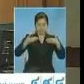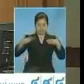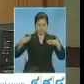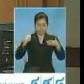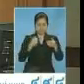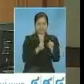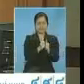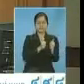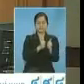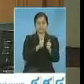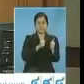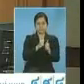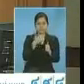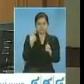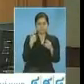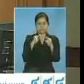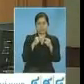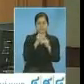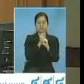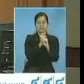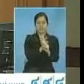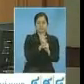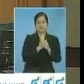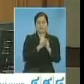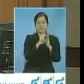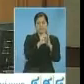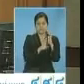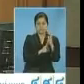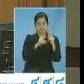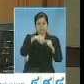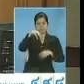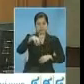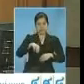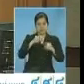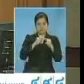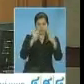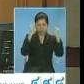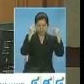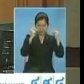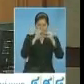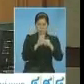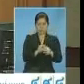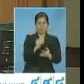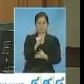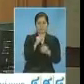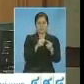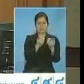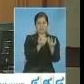การกำหนดให้มีการปฏิบัติตามระเบียบสำนักนายกรัฐมนตรีว่าด้วยพัสดุ